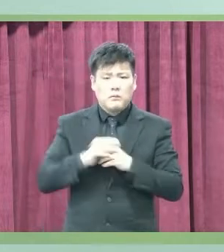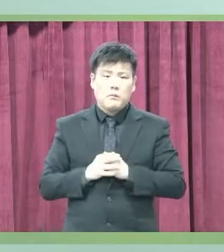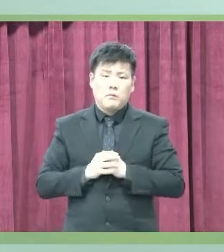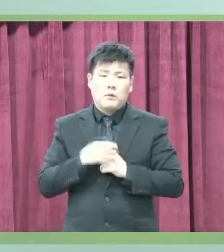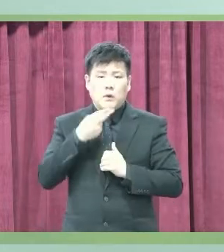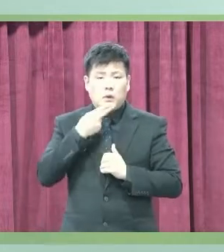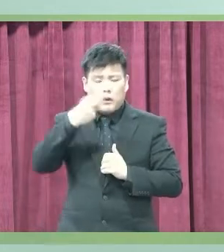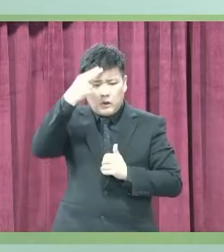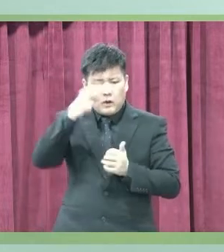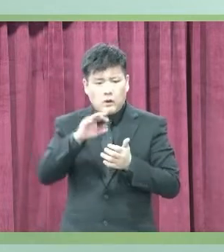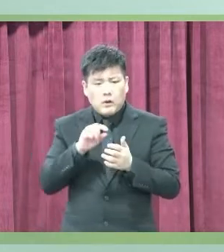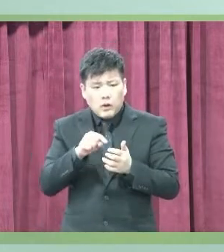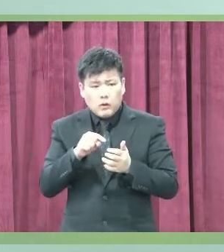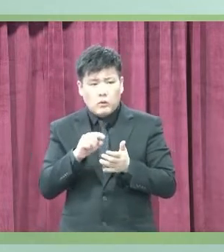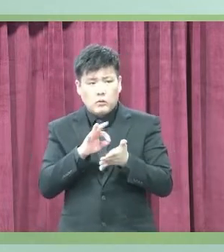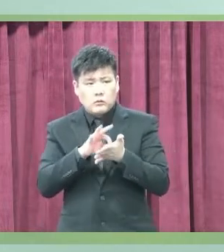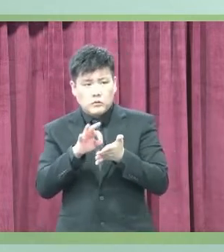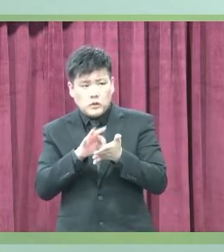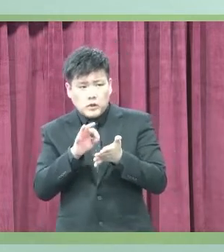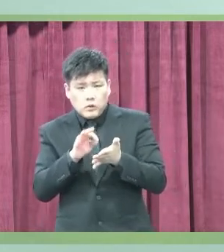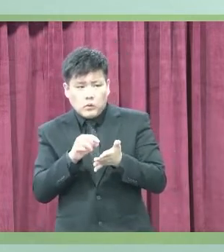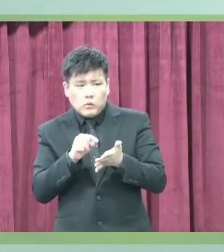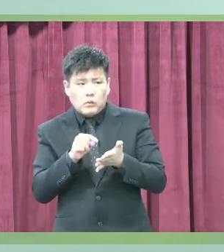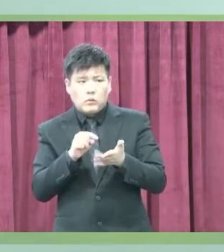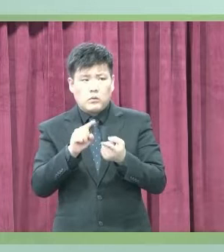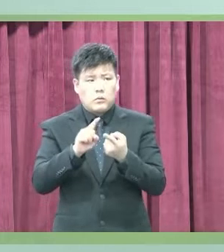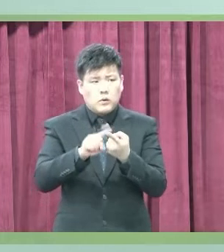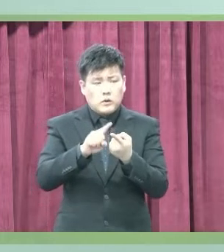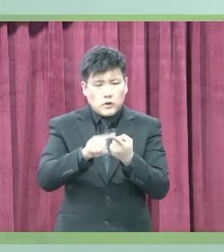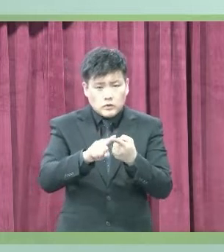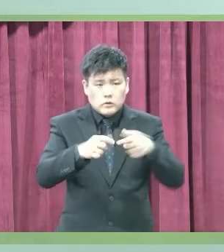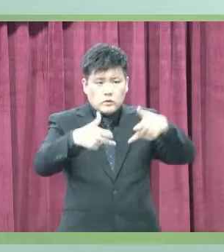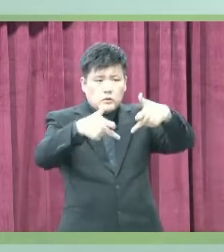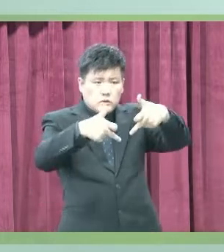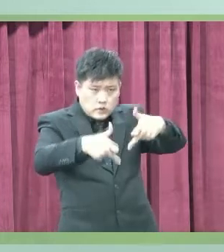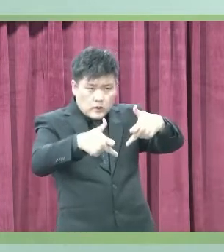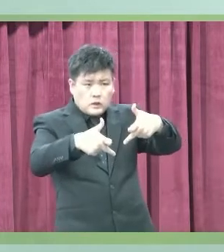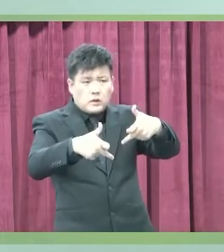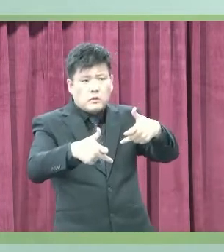알코올 사용 장애 의심에서는 장애인의 비율이 더 높음을 알 수 있습니다.